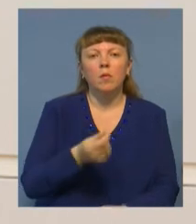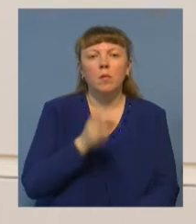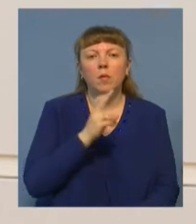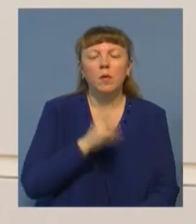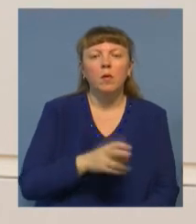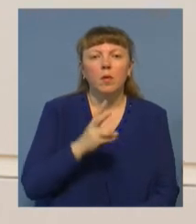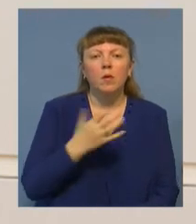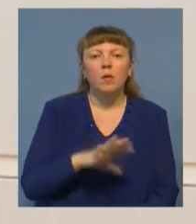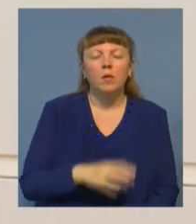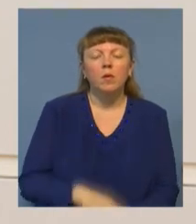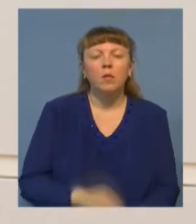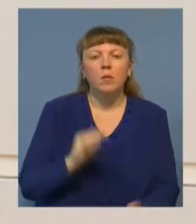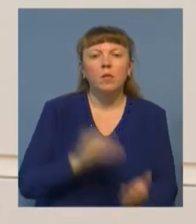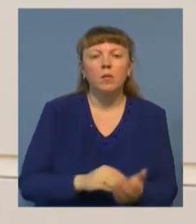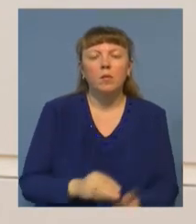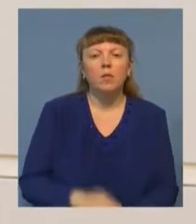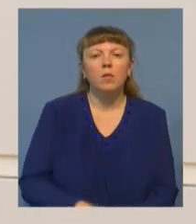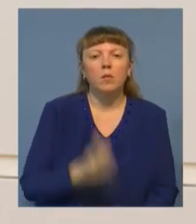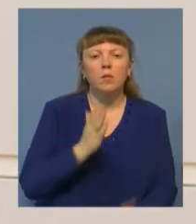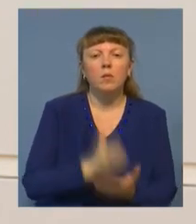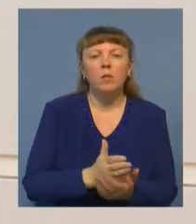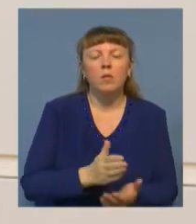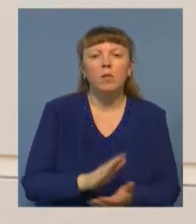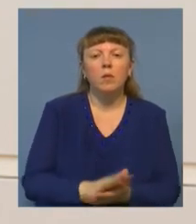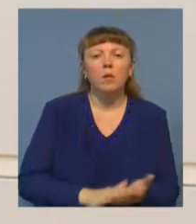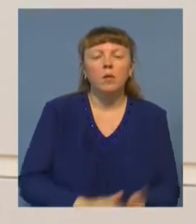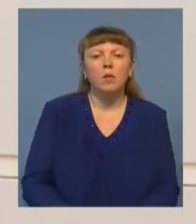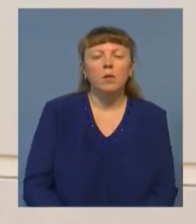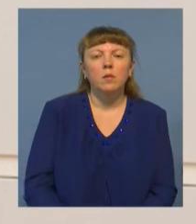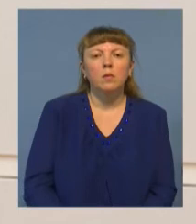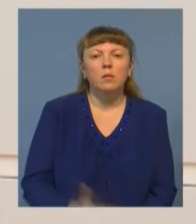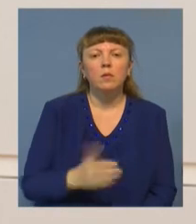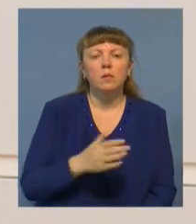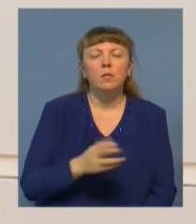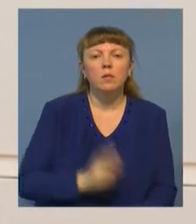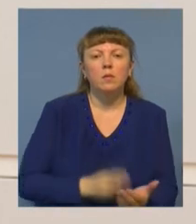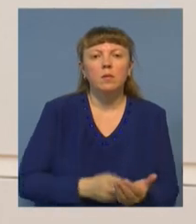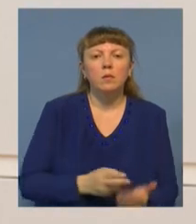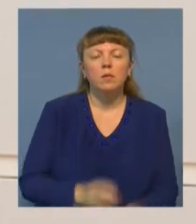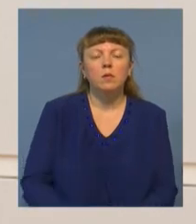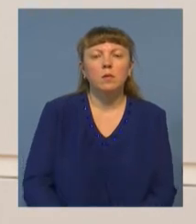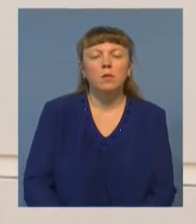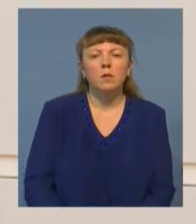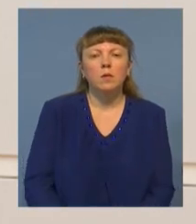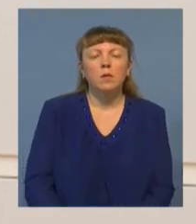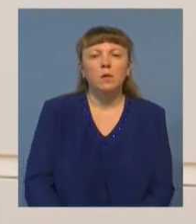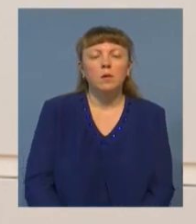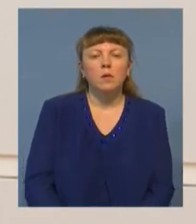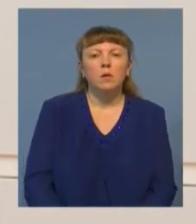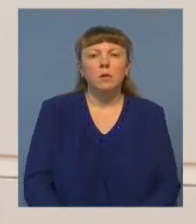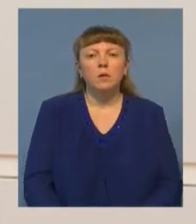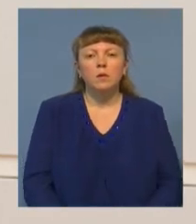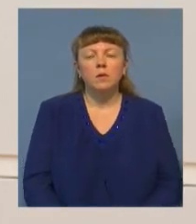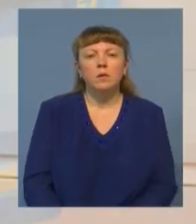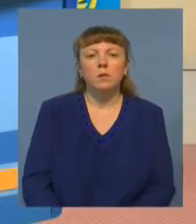государственная пошлина и указывается цель подачи данного заявления и, соответственно, доказательства, которые являются обязательными